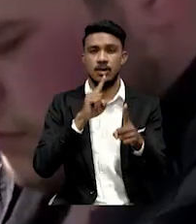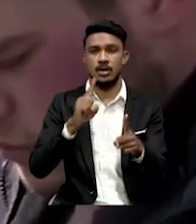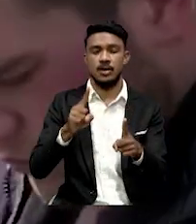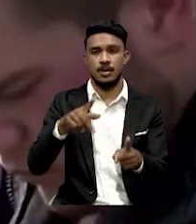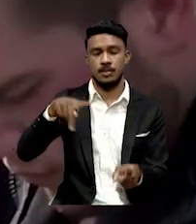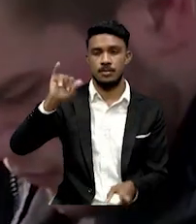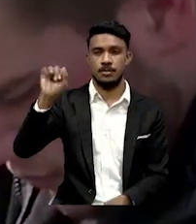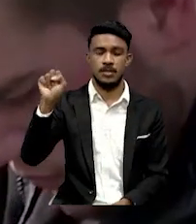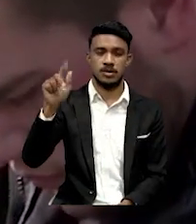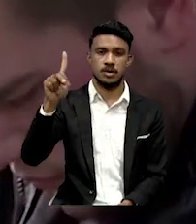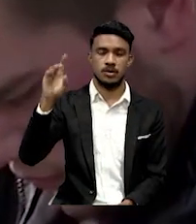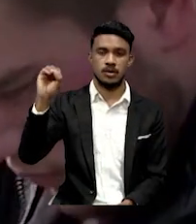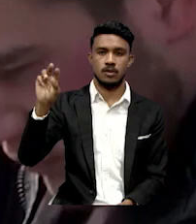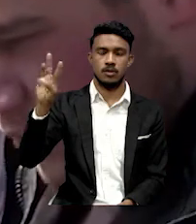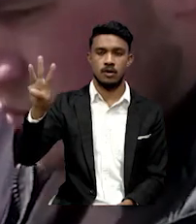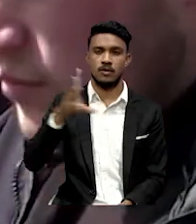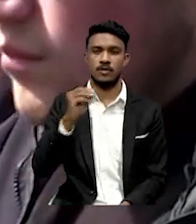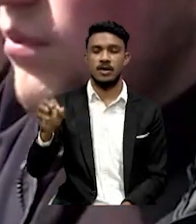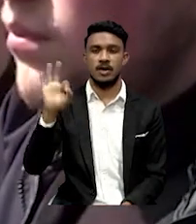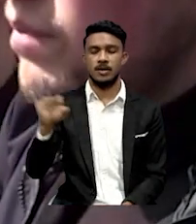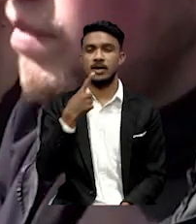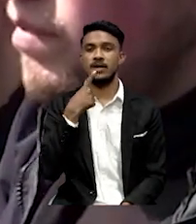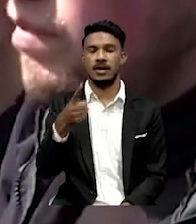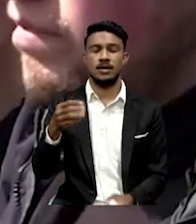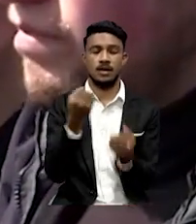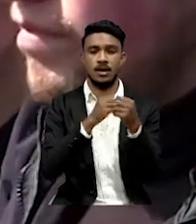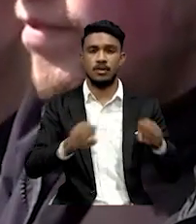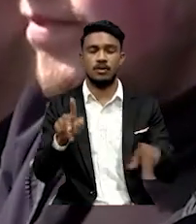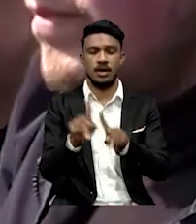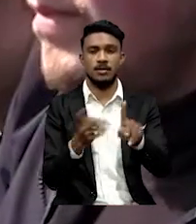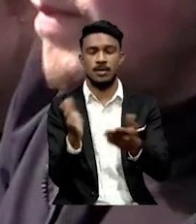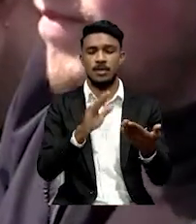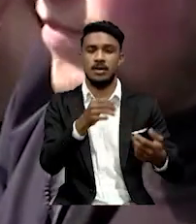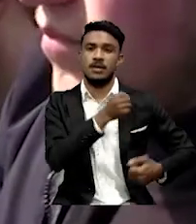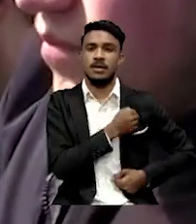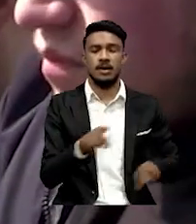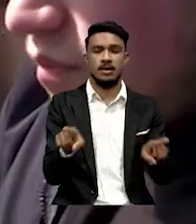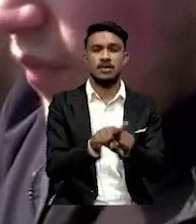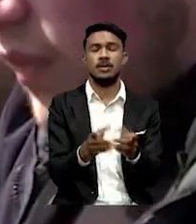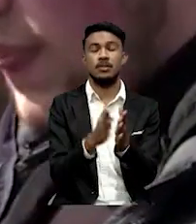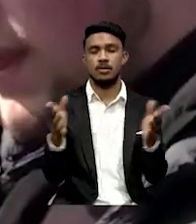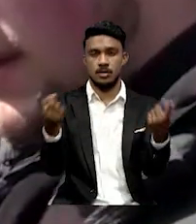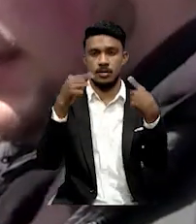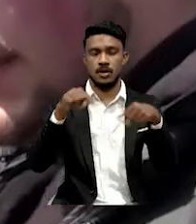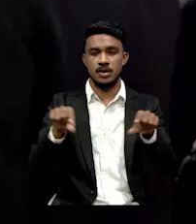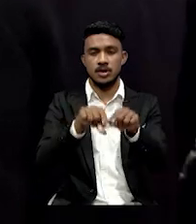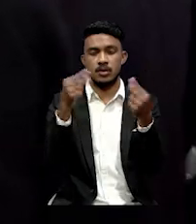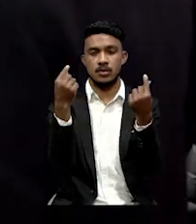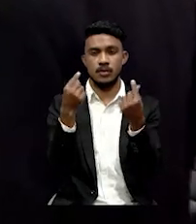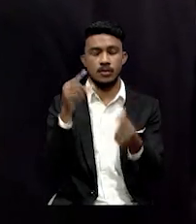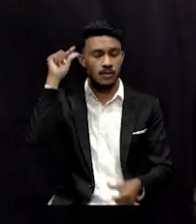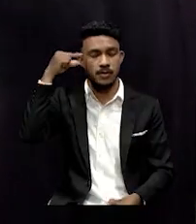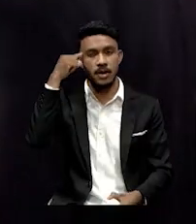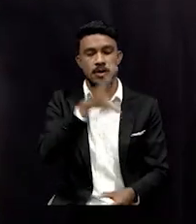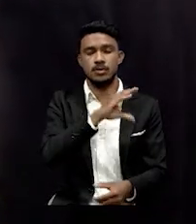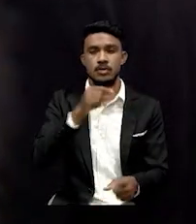Peskov ia kinta semana ne hateten la kon soldado sirne hane sen trazeria bot mai. Ia sidade guerni sam Vladikavkaz